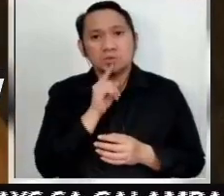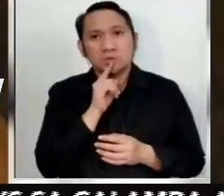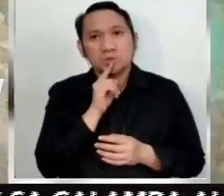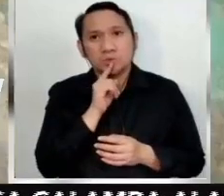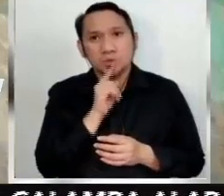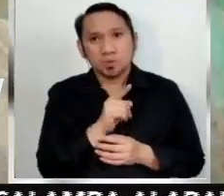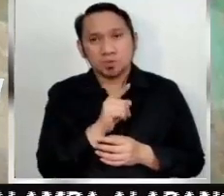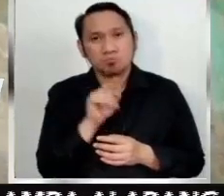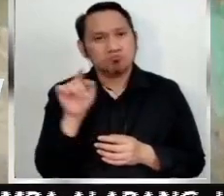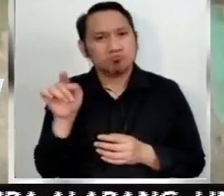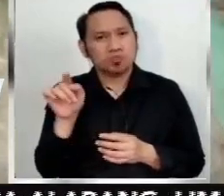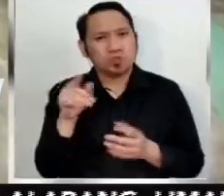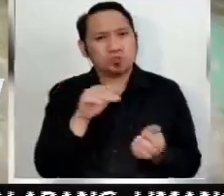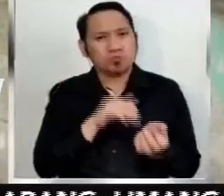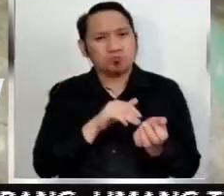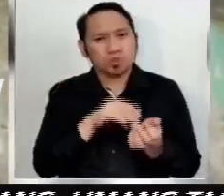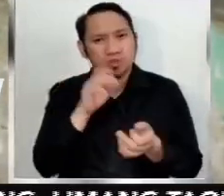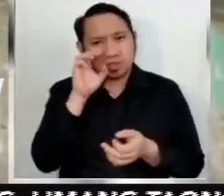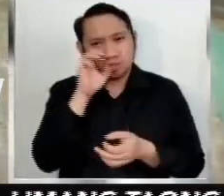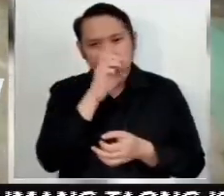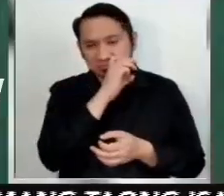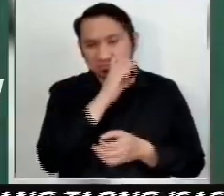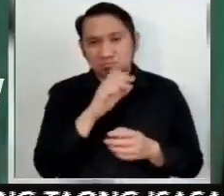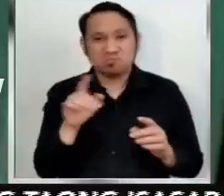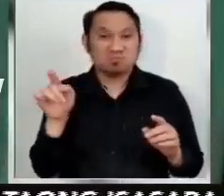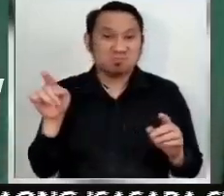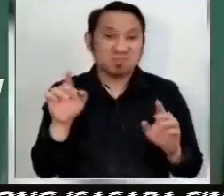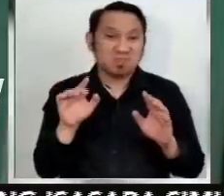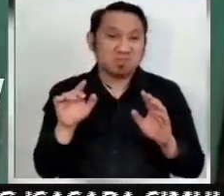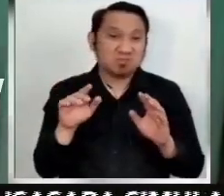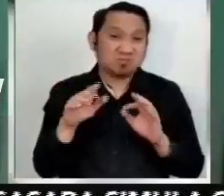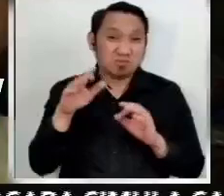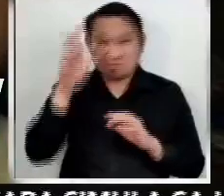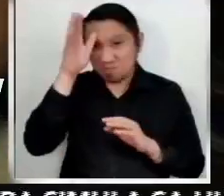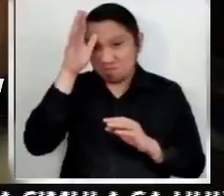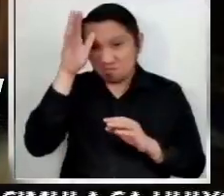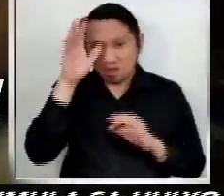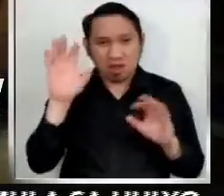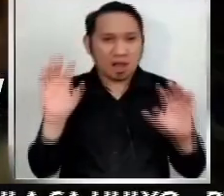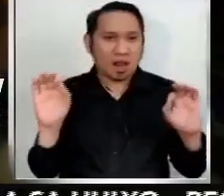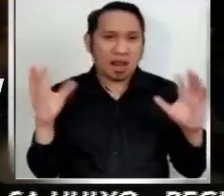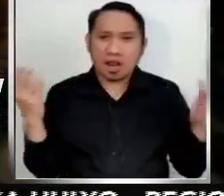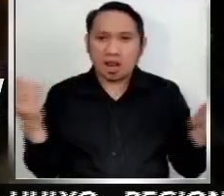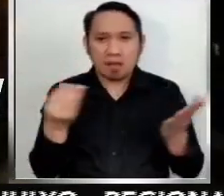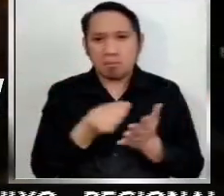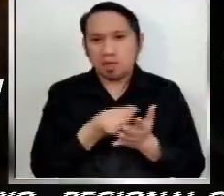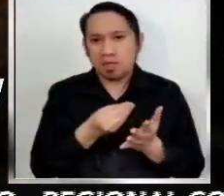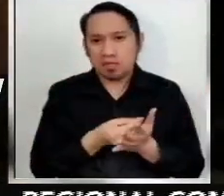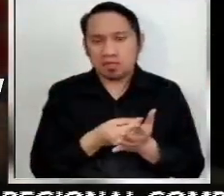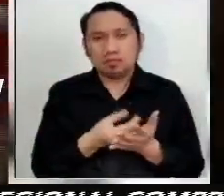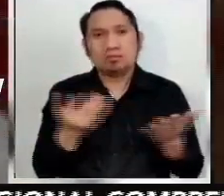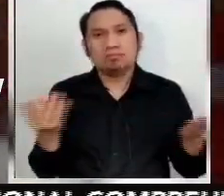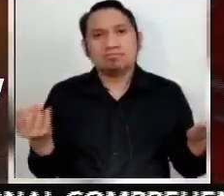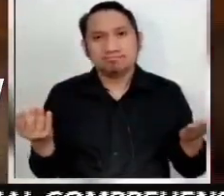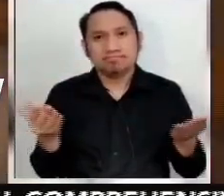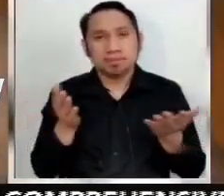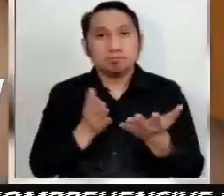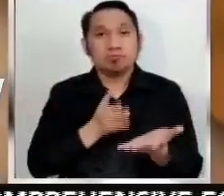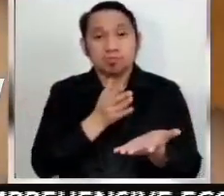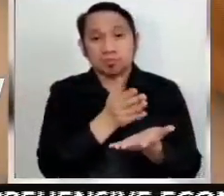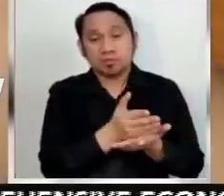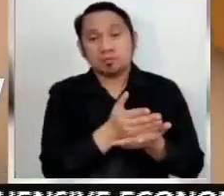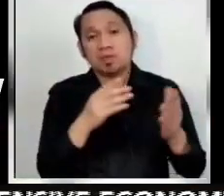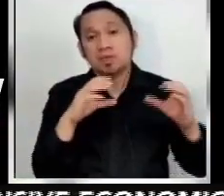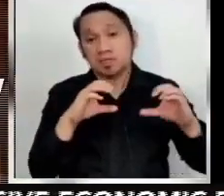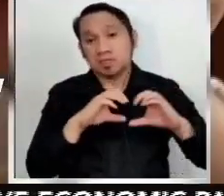center po. Dahil hindi sapat ang kita ng kanyang amang construction worker, inilapit nila si Prince sa GMA Kapuso